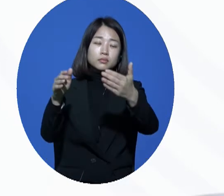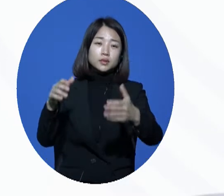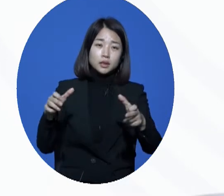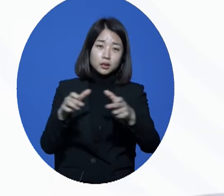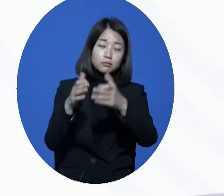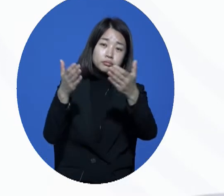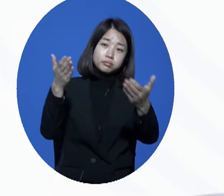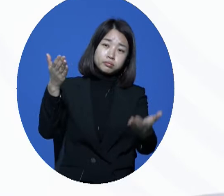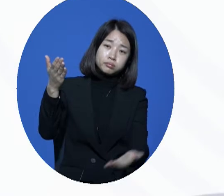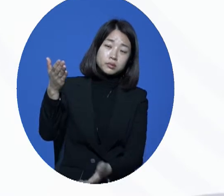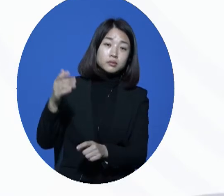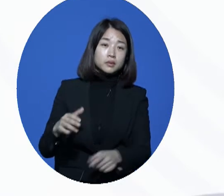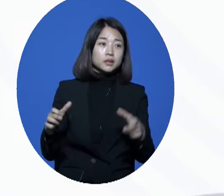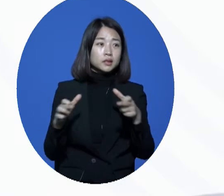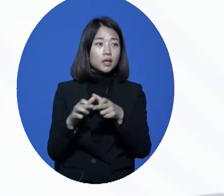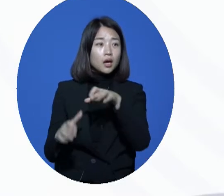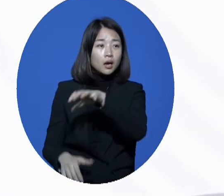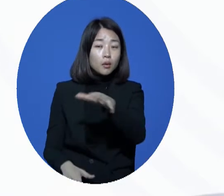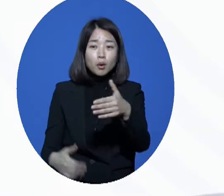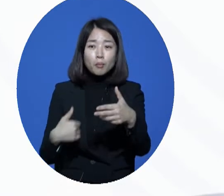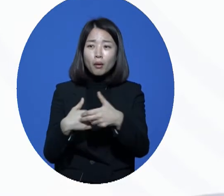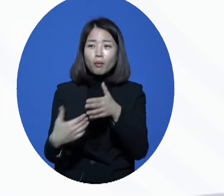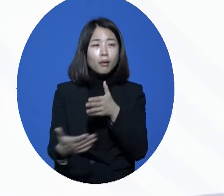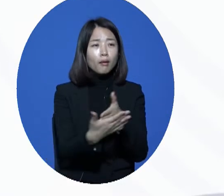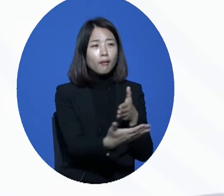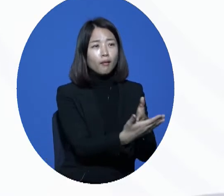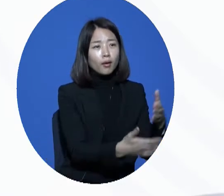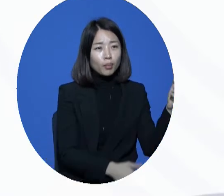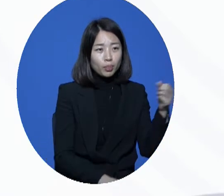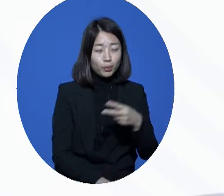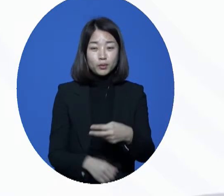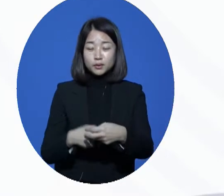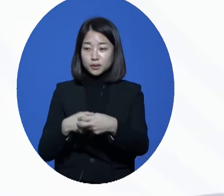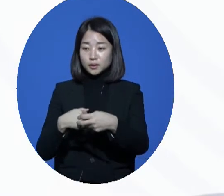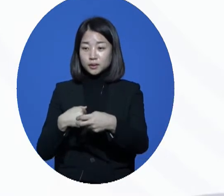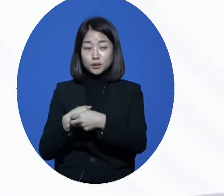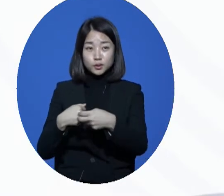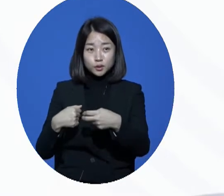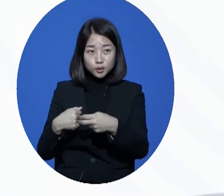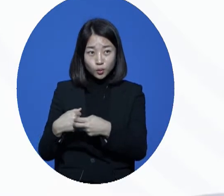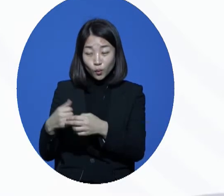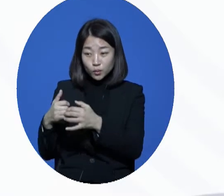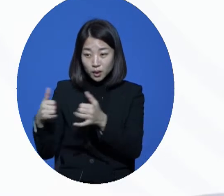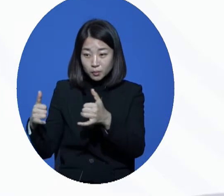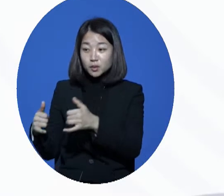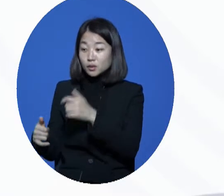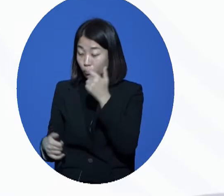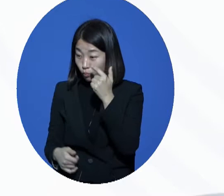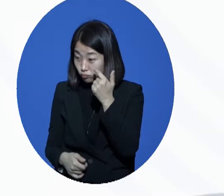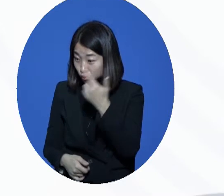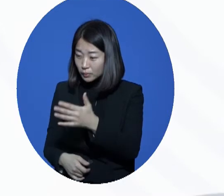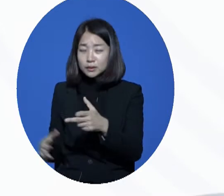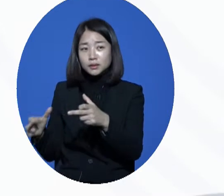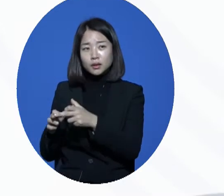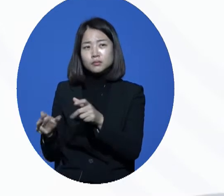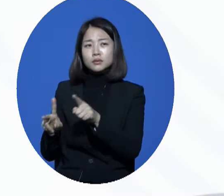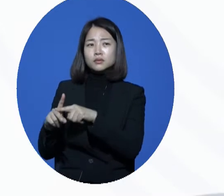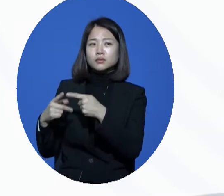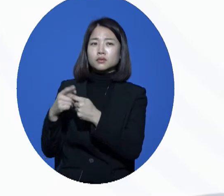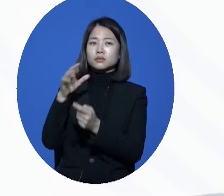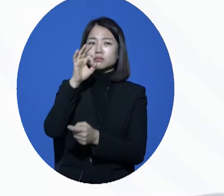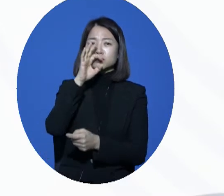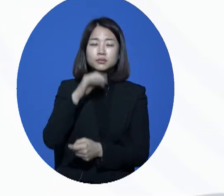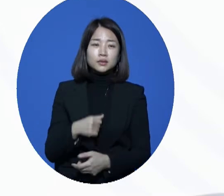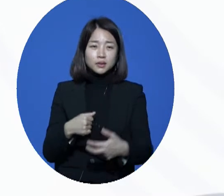장애인이 접근할 수 있는 병원이 현저하게 적고 의료 인력의 장애인에 대한 이해는 상당히 낮습니다. 그리고 의료